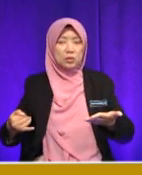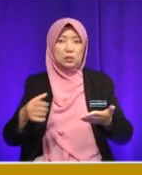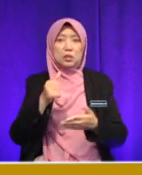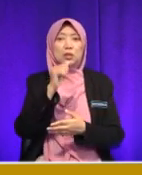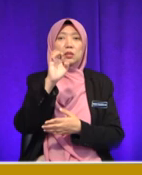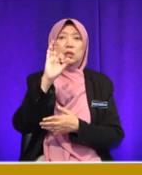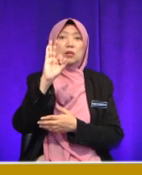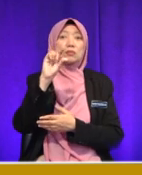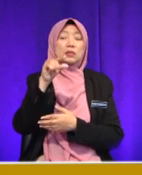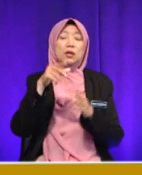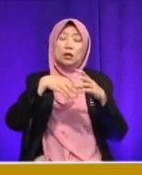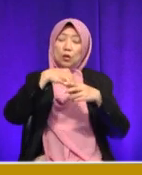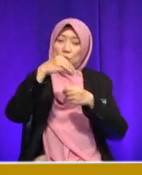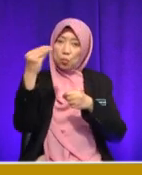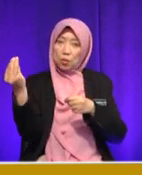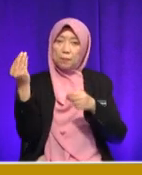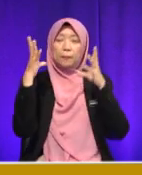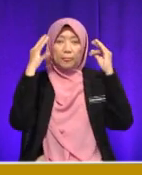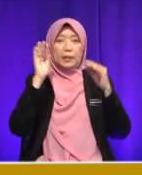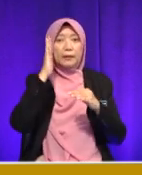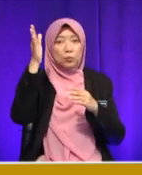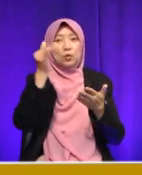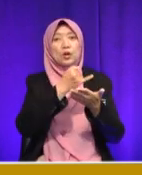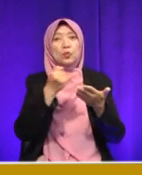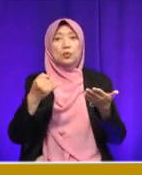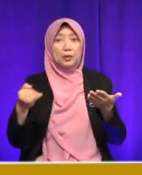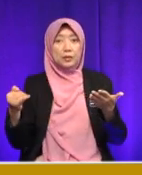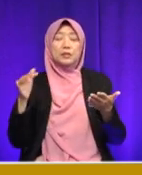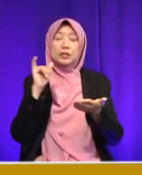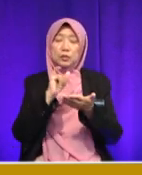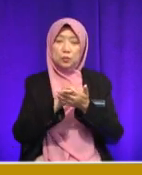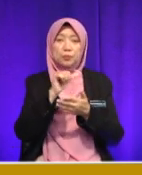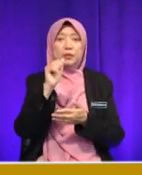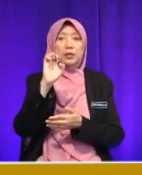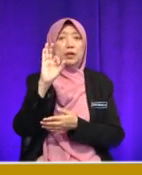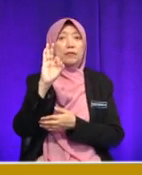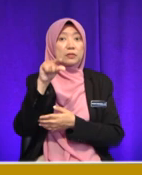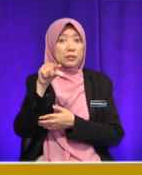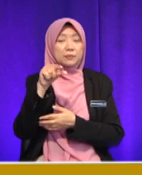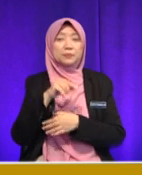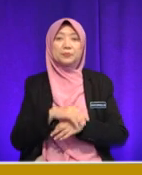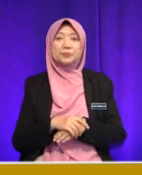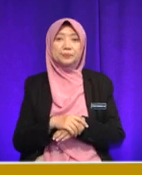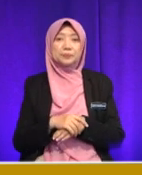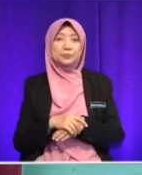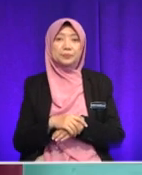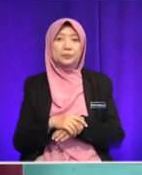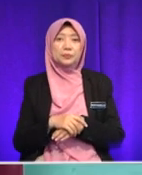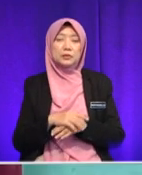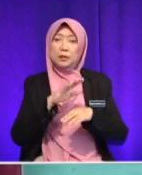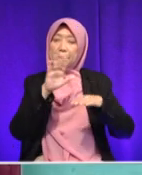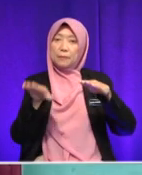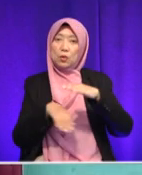yang berada di luar. Jadi, cikgu akan lukis yang ini, yang besar. Inilah AEFG. Yeah. Baik. Di bawah